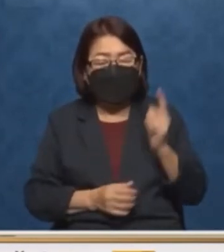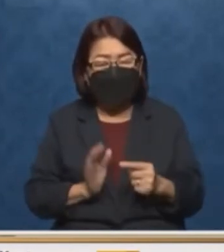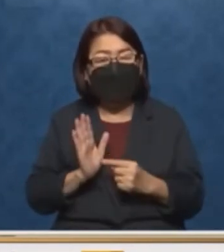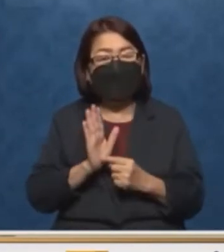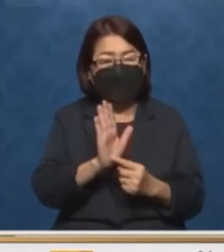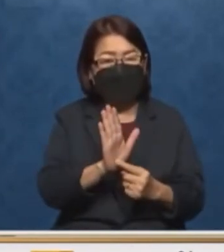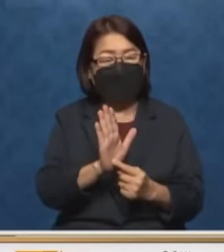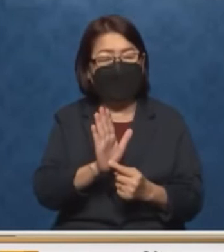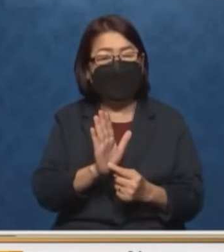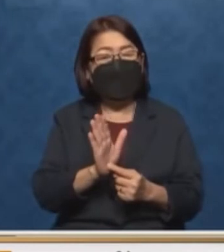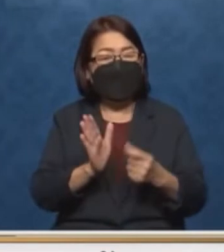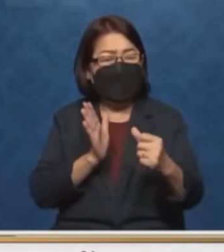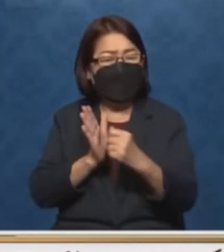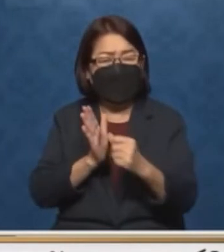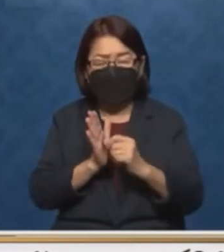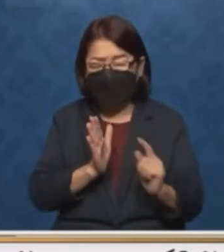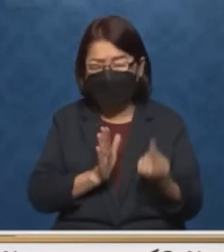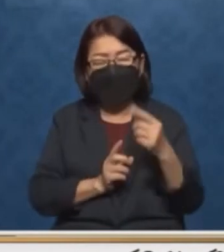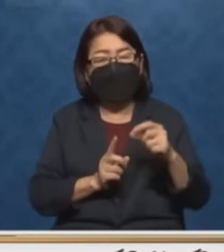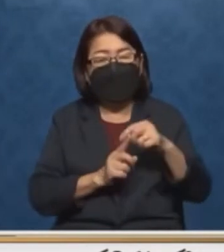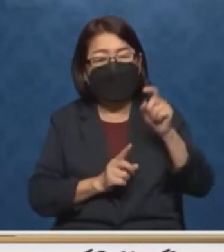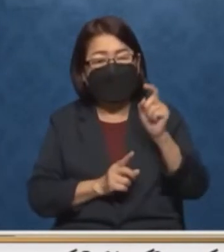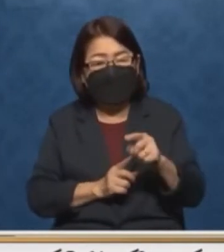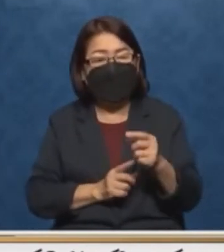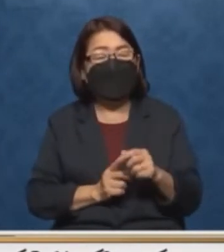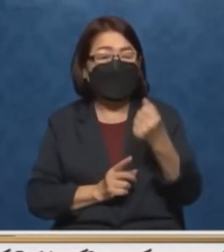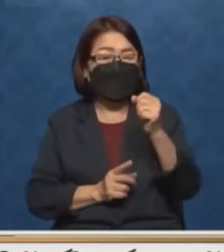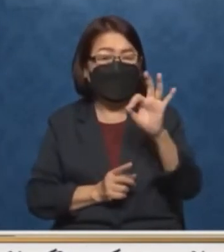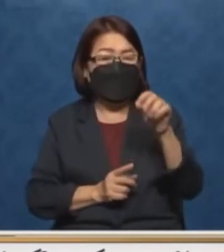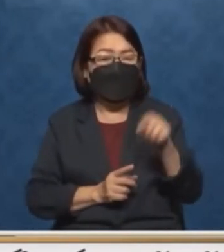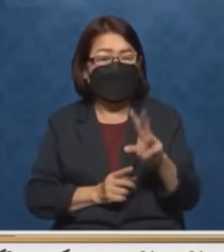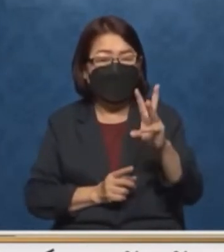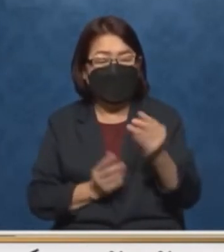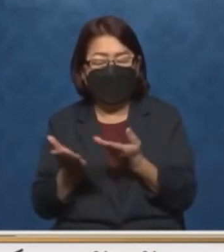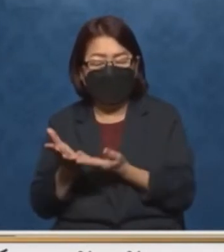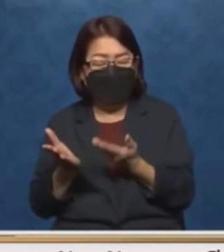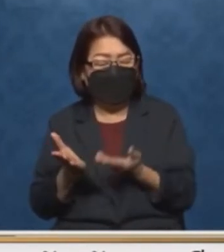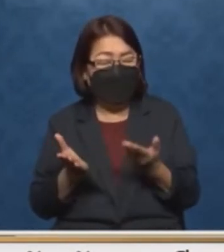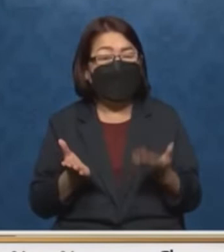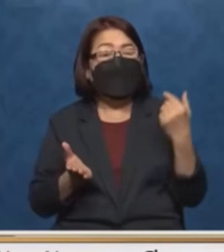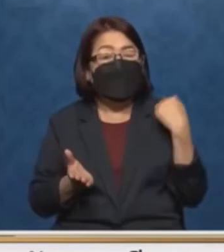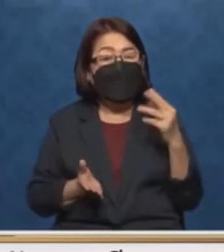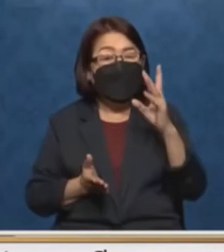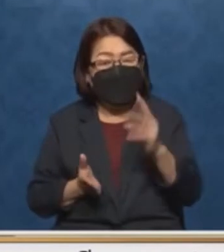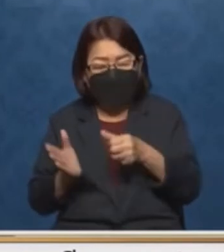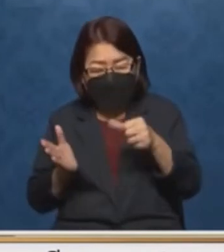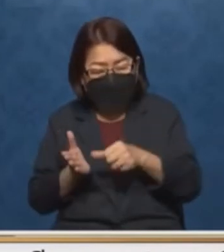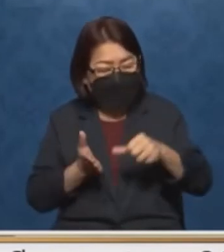ร่างแก้ไขคำสั่งของ 2ช.ม.อับนี้ 6ร่างของสมาชิกสภาผู้แทนราษฎร